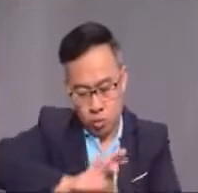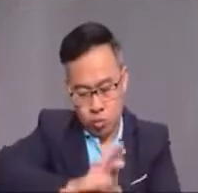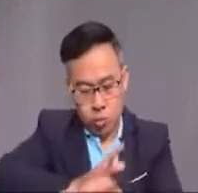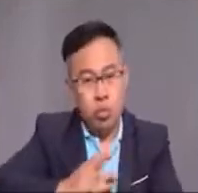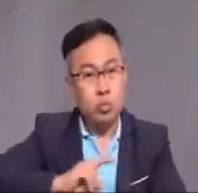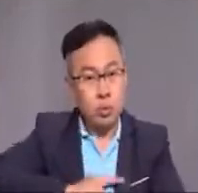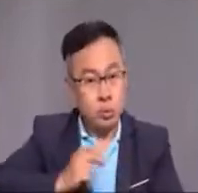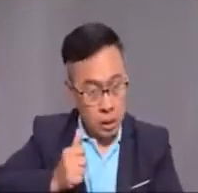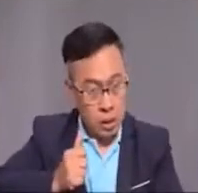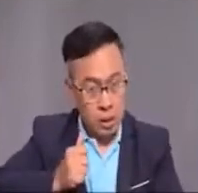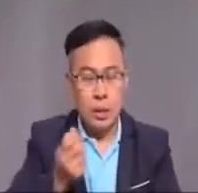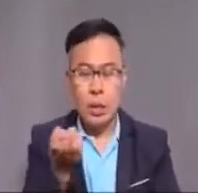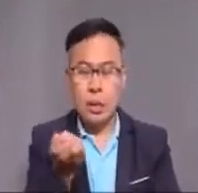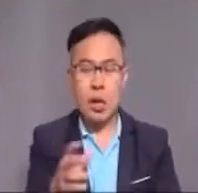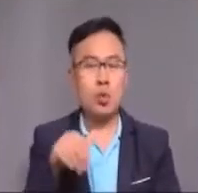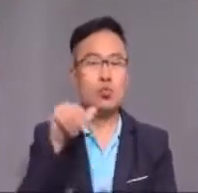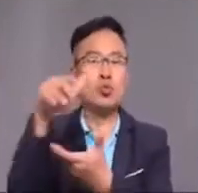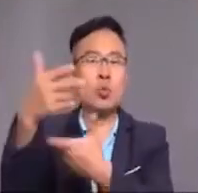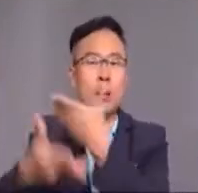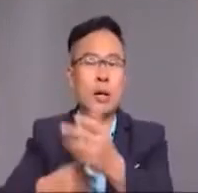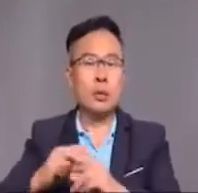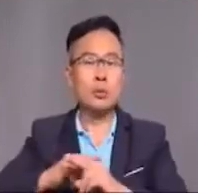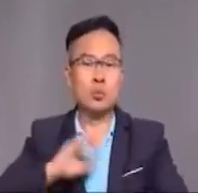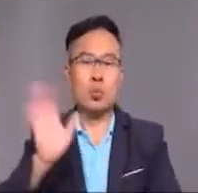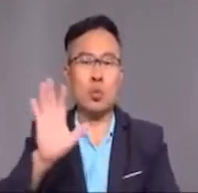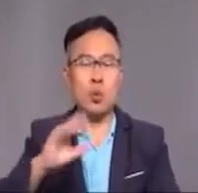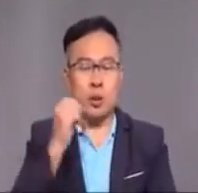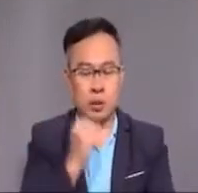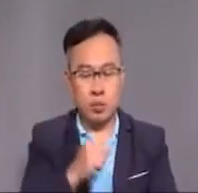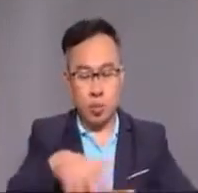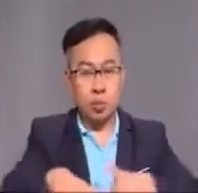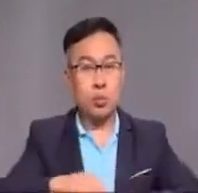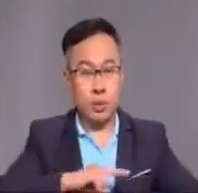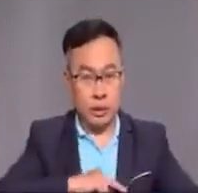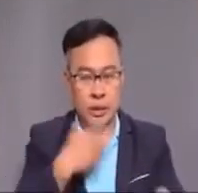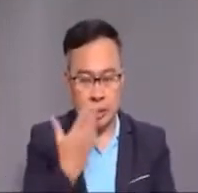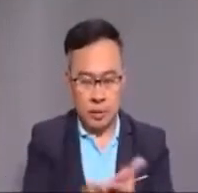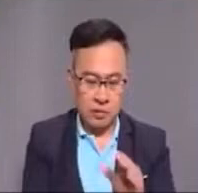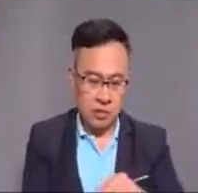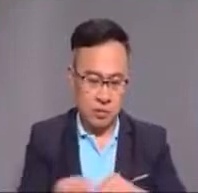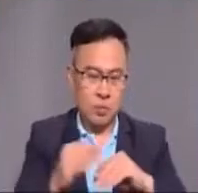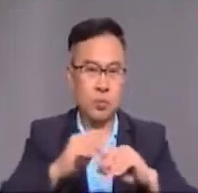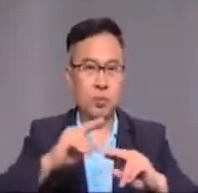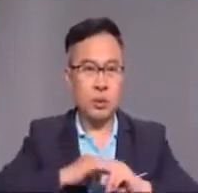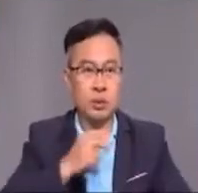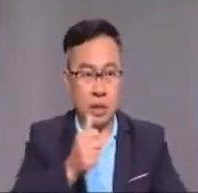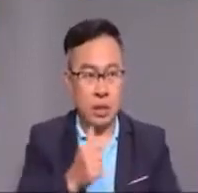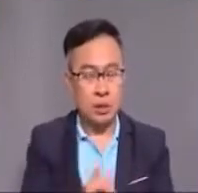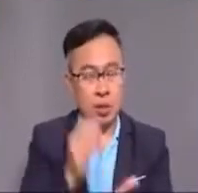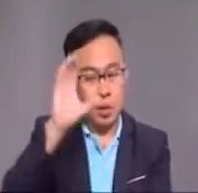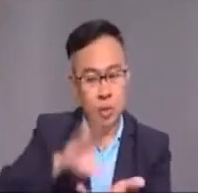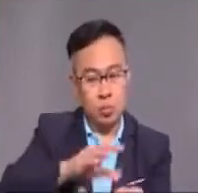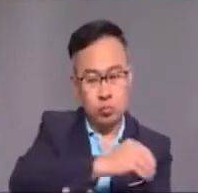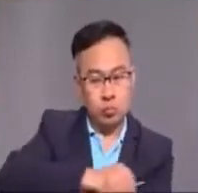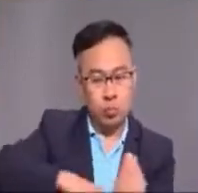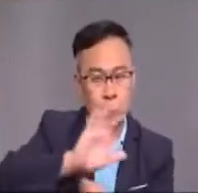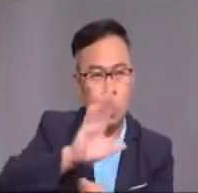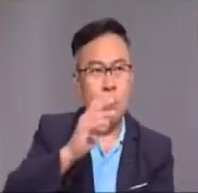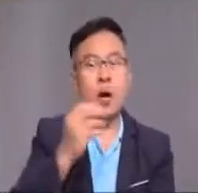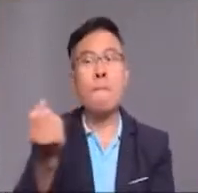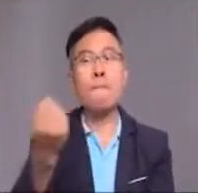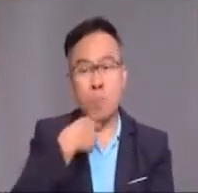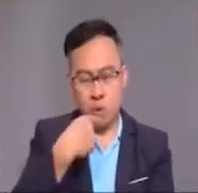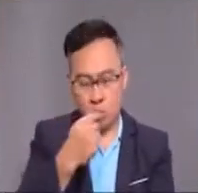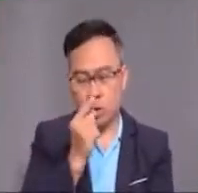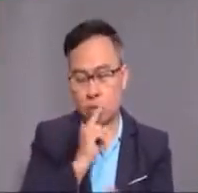ครับข้าวแทนที่จะไปโรงสีก็มาอยู่ที่ชุมชนของตัวเองเพิ่มมูลค่าให้ตัวเอง ครับ ถ้าไม่มีเงินทุนก็ต้องบอกใครคะ ธกส.